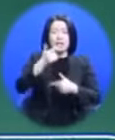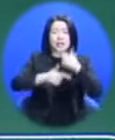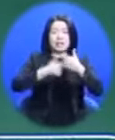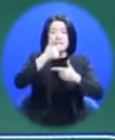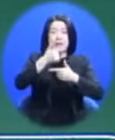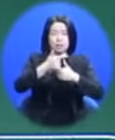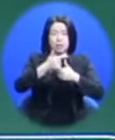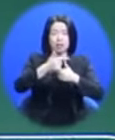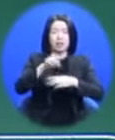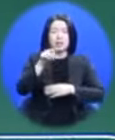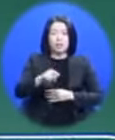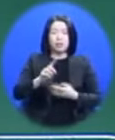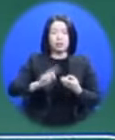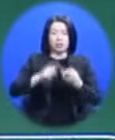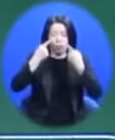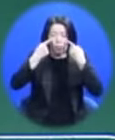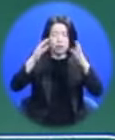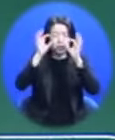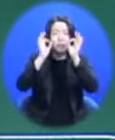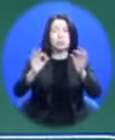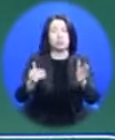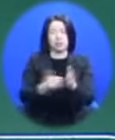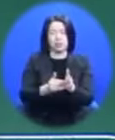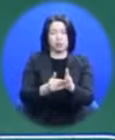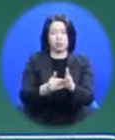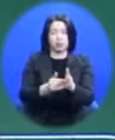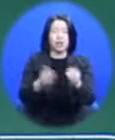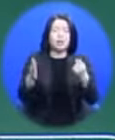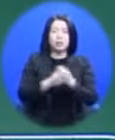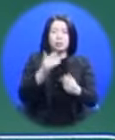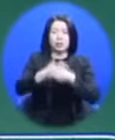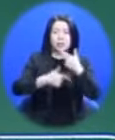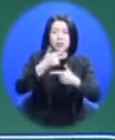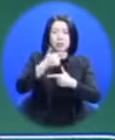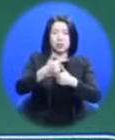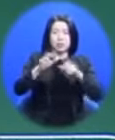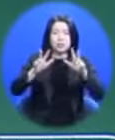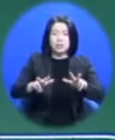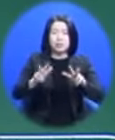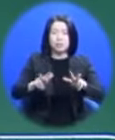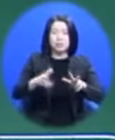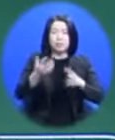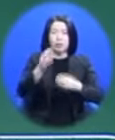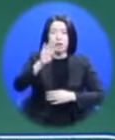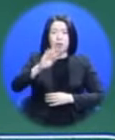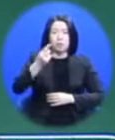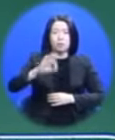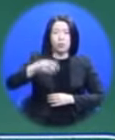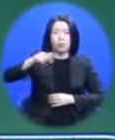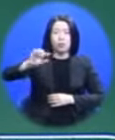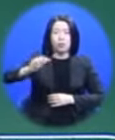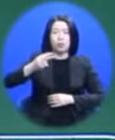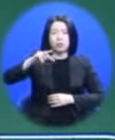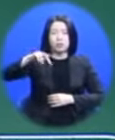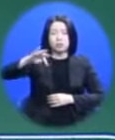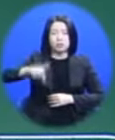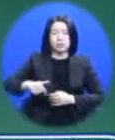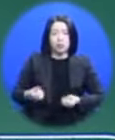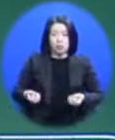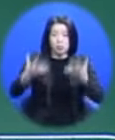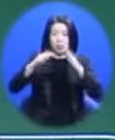느헤미야가 이것을 정확히 본 겁니다. 그래서 느헤미야는 지금 봉헌식, 성전 봉헌식, 성벽 봉헌식을